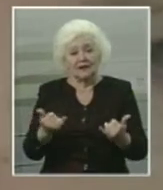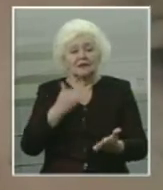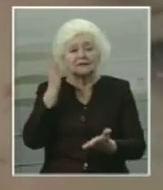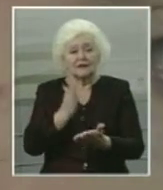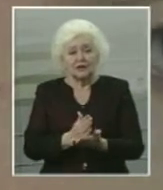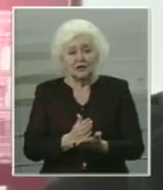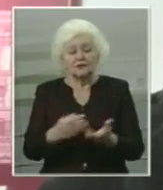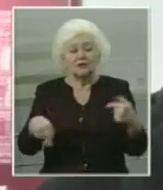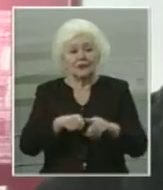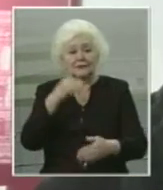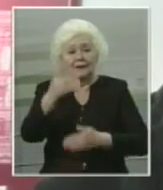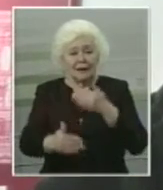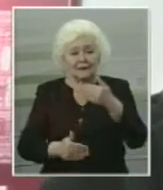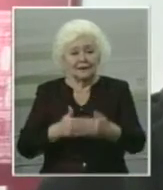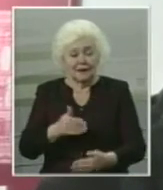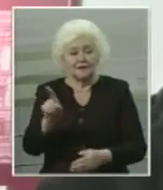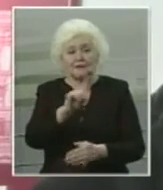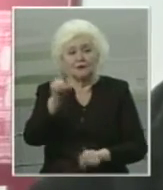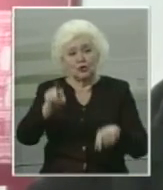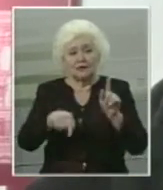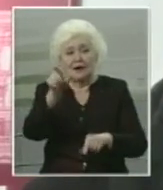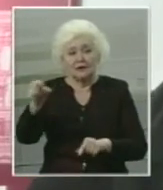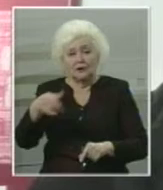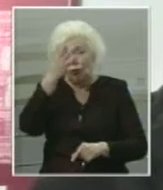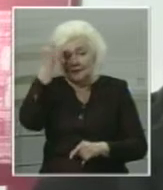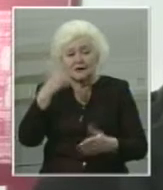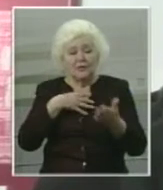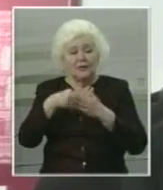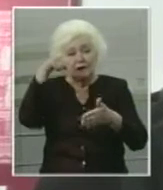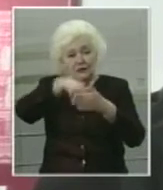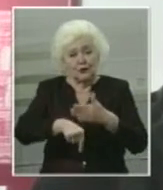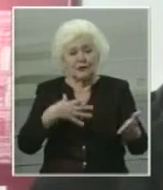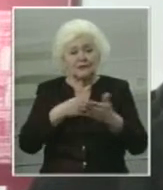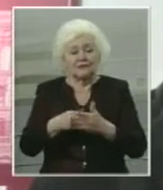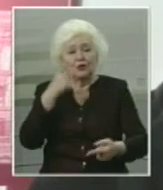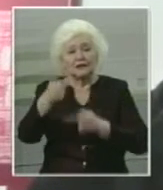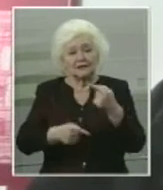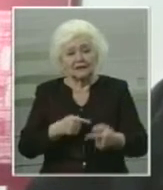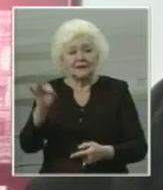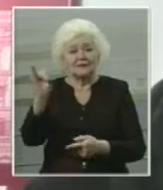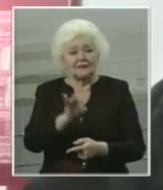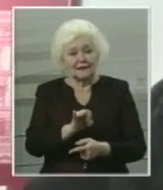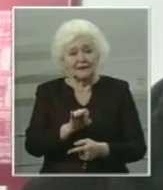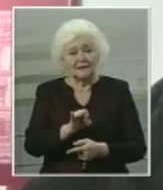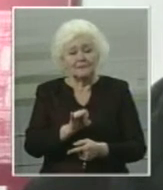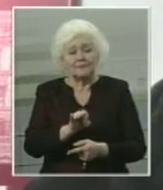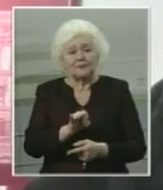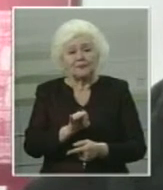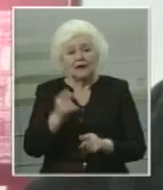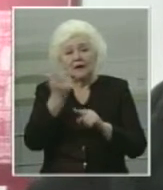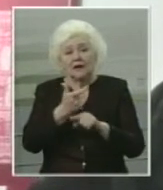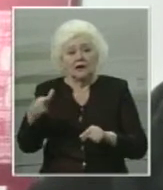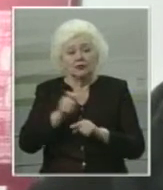існує така тенденція, що деякі люди забувають своє коріння, свої традиції. І